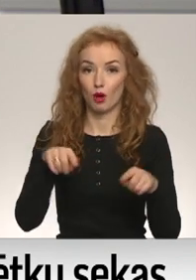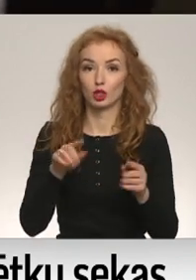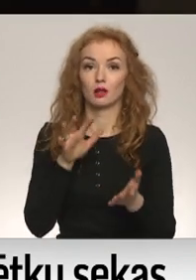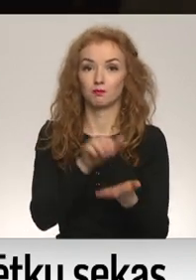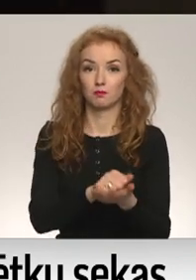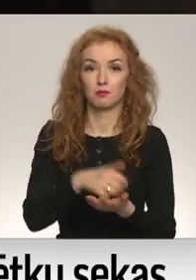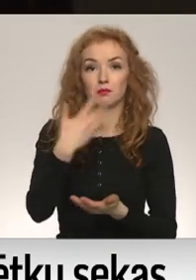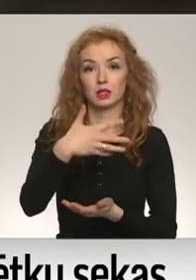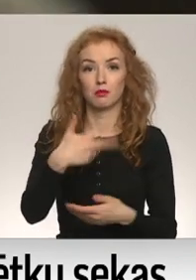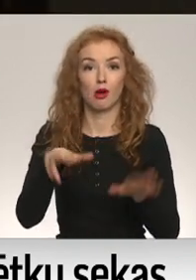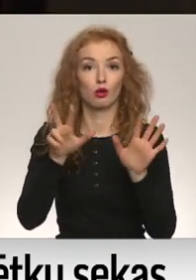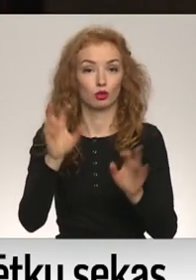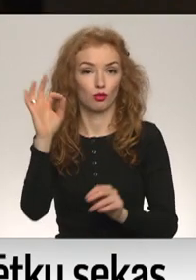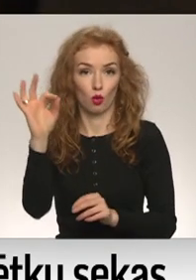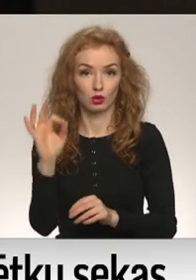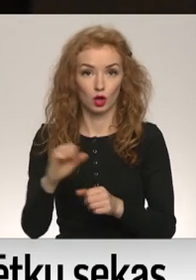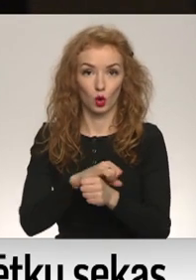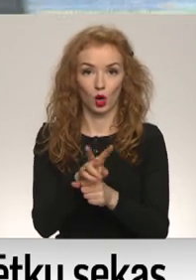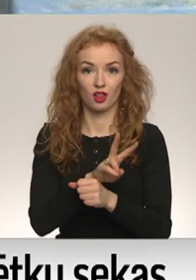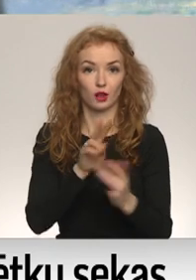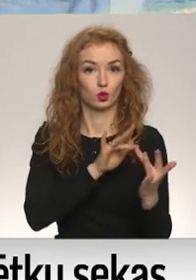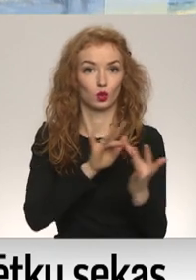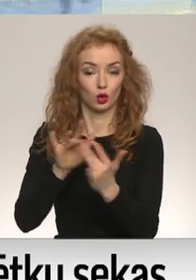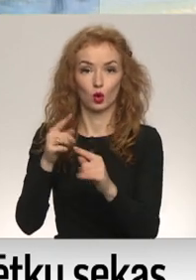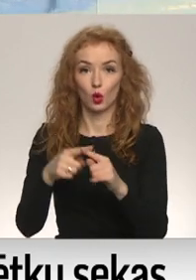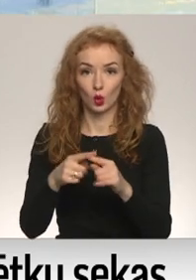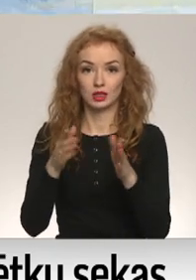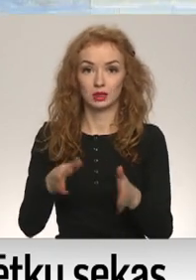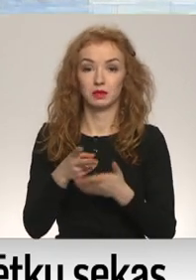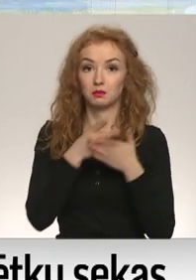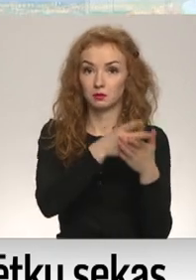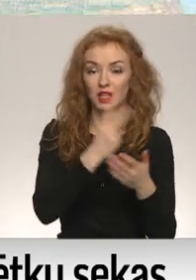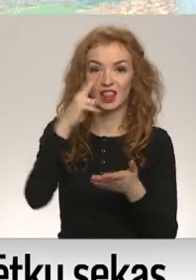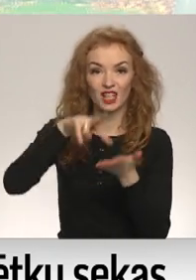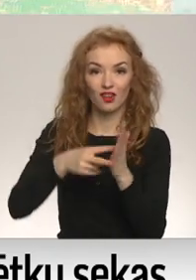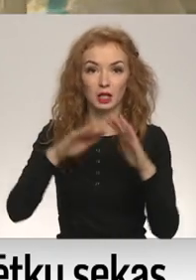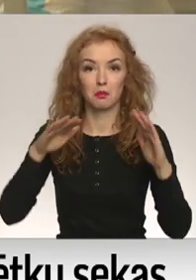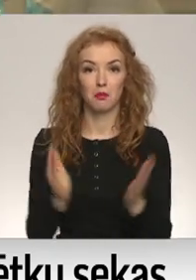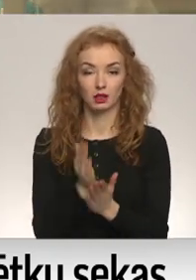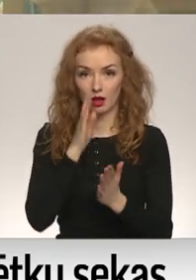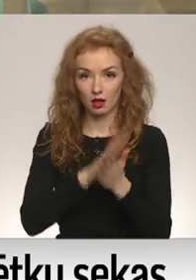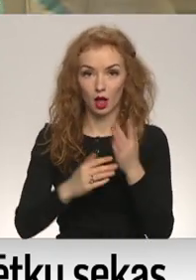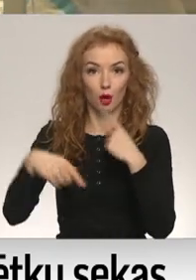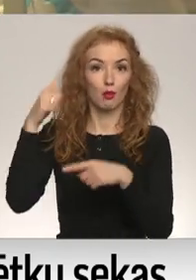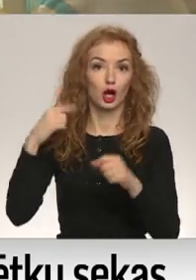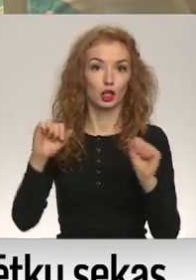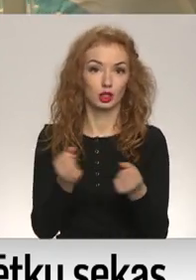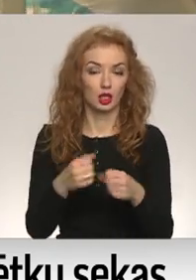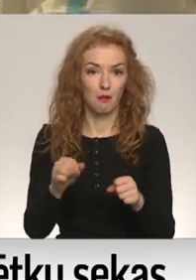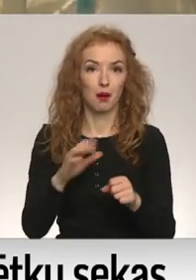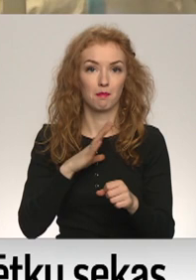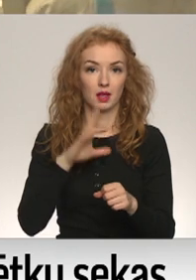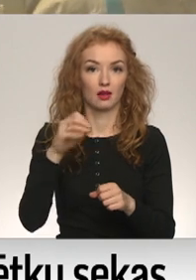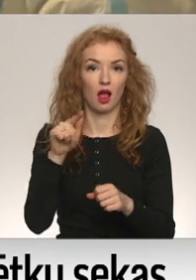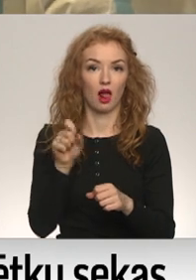aizņemti 58% Covida gultas vietu un stacionēti divreiz mazāk pacienti nekā pagājušajā ziemā, kad dominēja